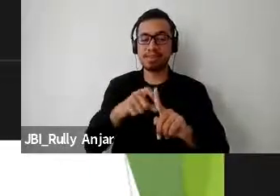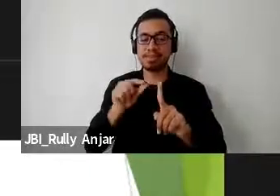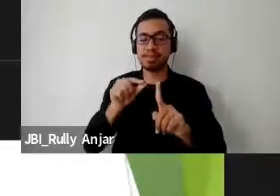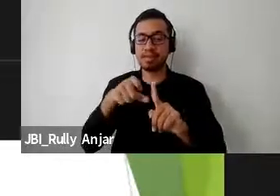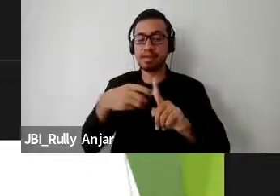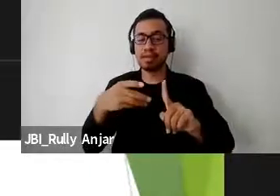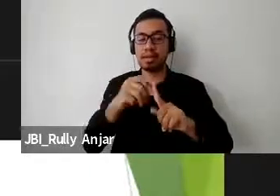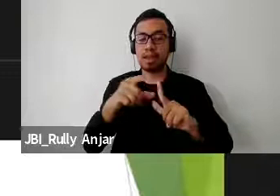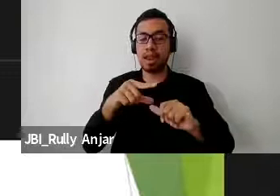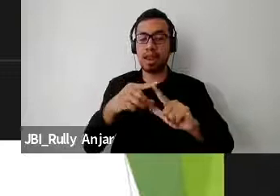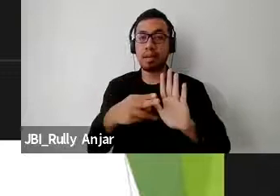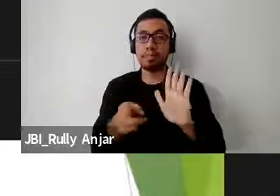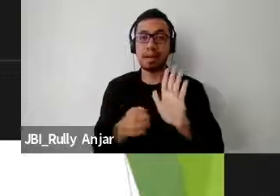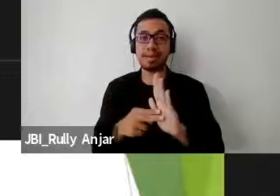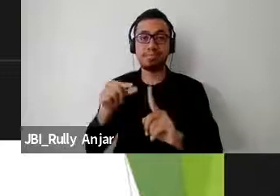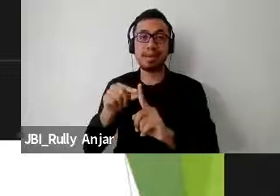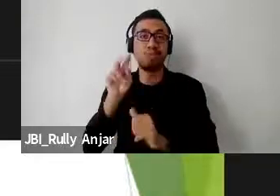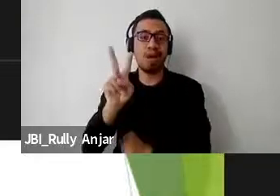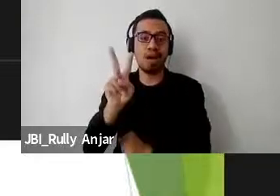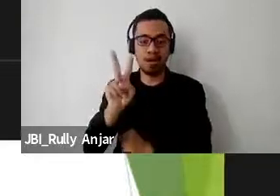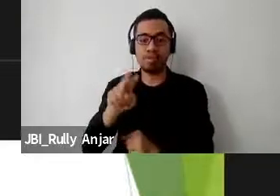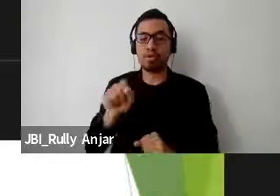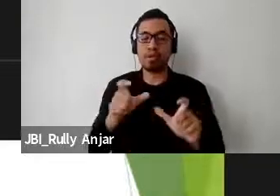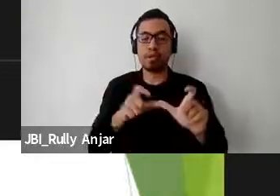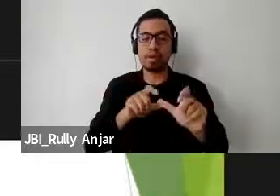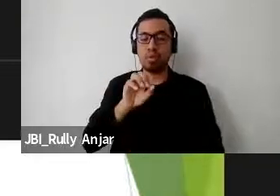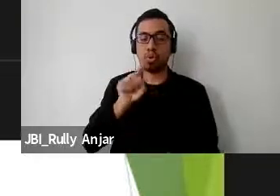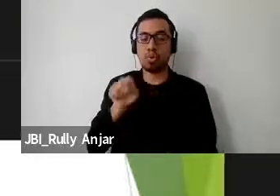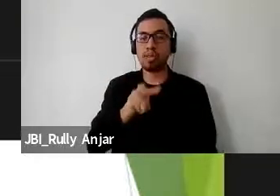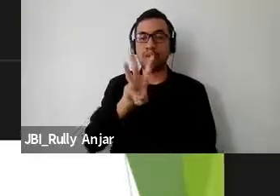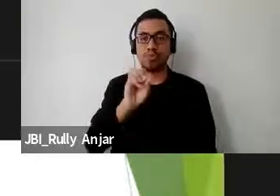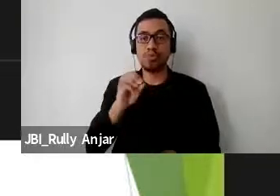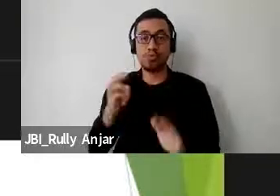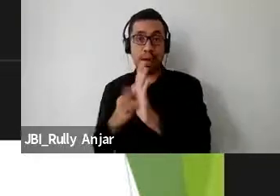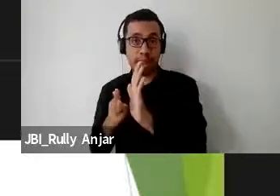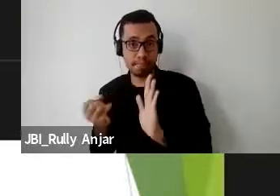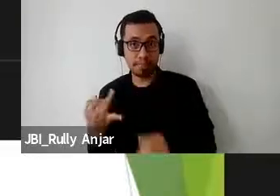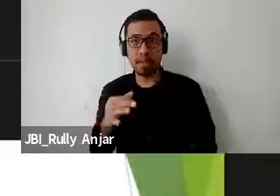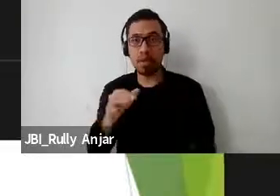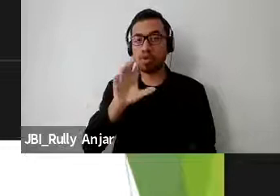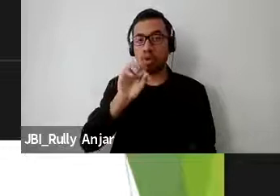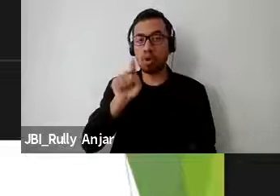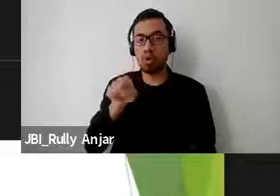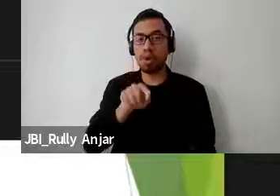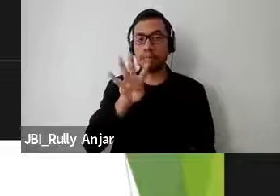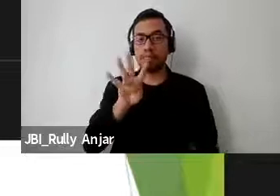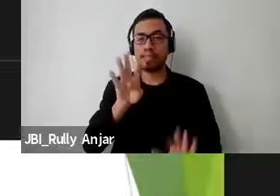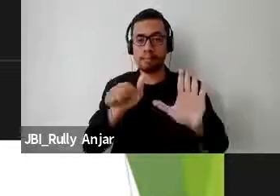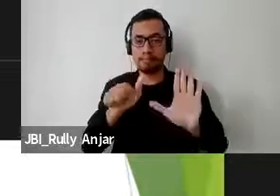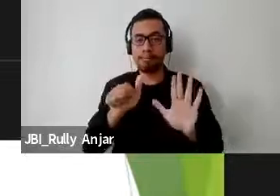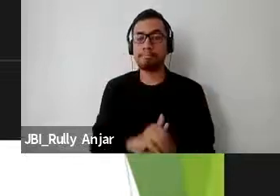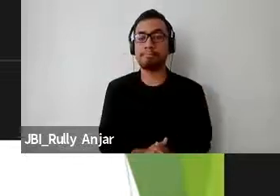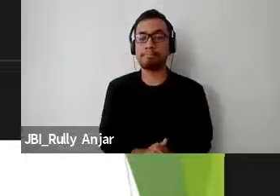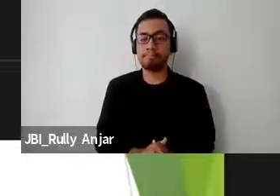karena terjadi kenaikan juga. Di September 0,30, di Maret 0,46. Jadi